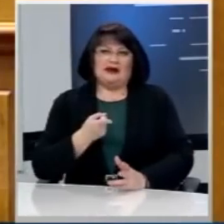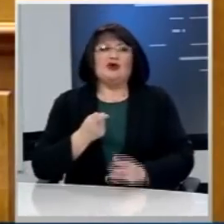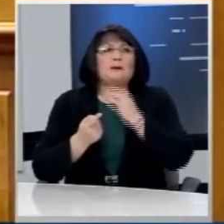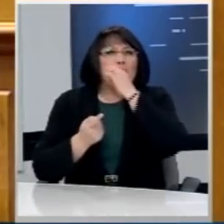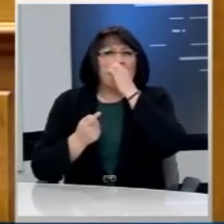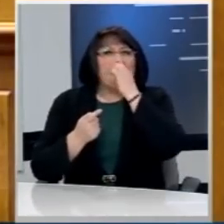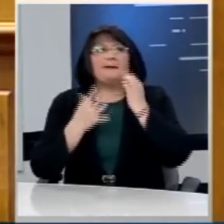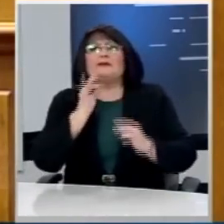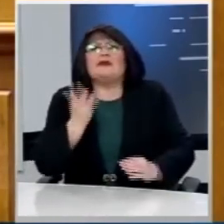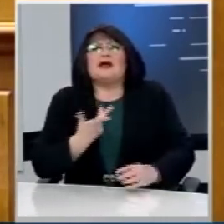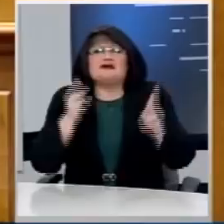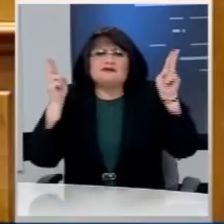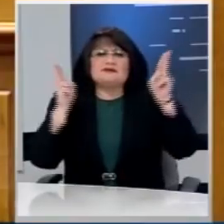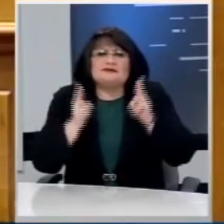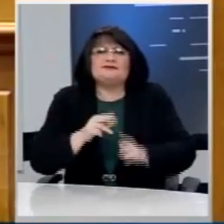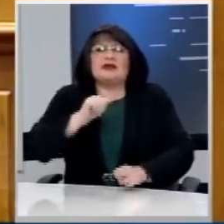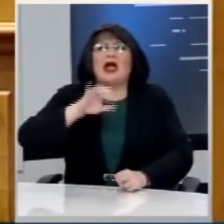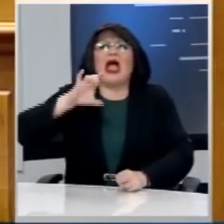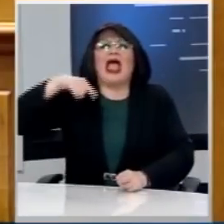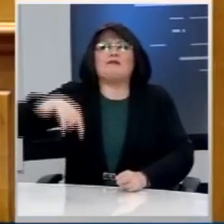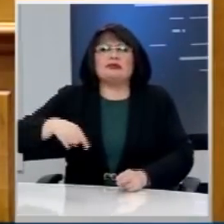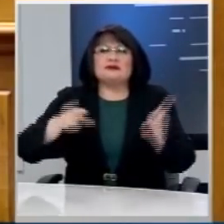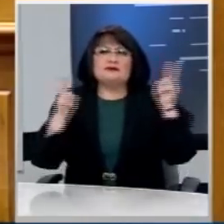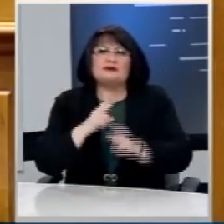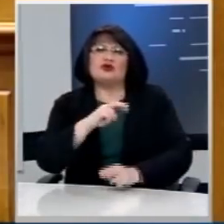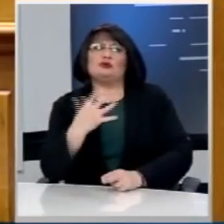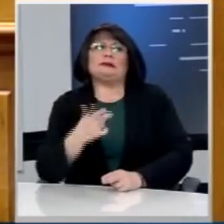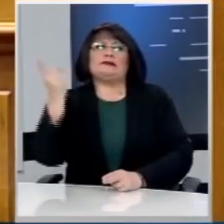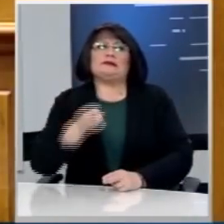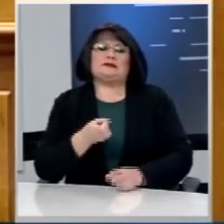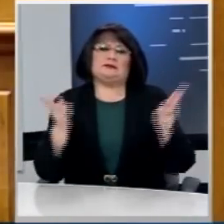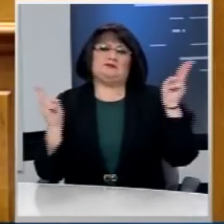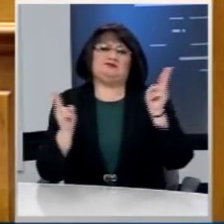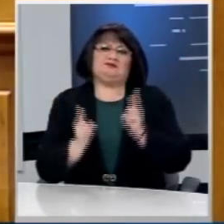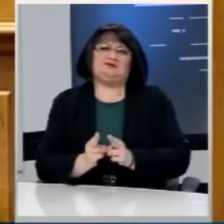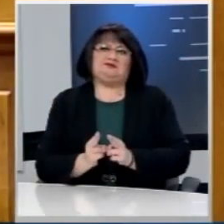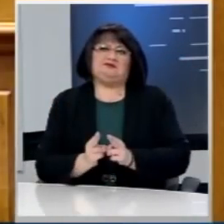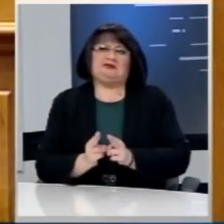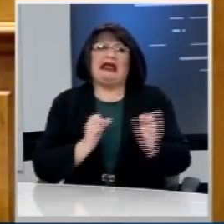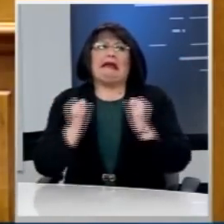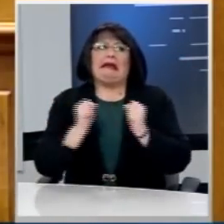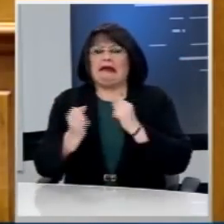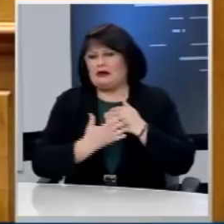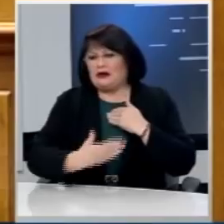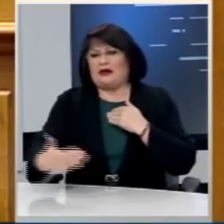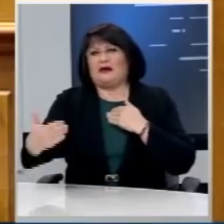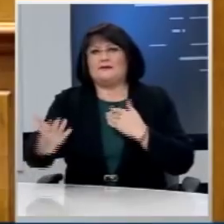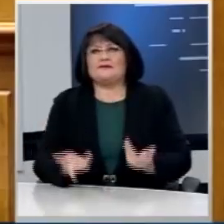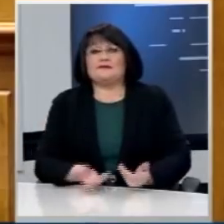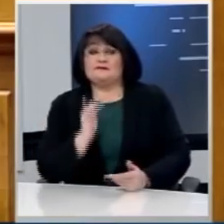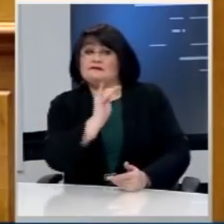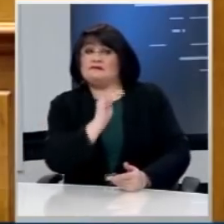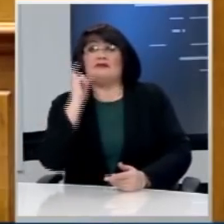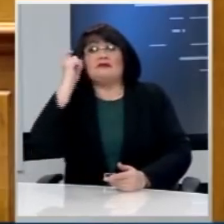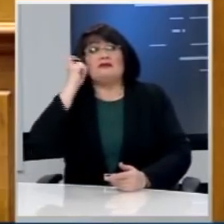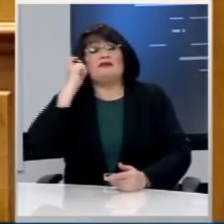οχριά μπροστά στη συρρήκνωση του ΑΕΠ κατά 25% όλη την περίοδο της κρίσης. Έχετε καθόλου